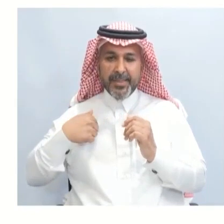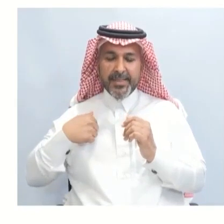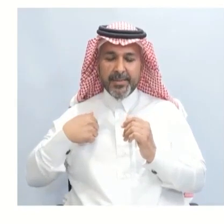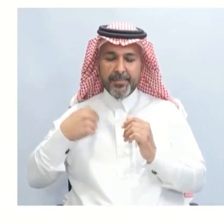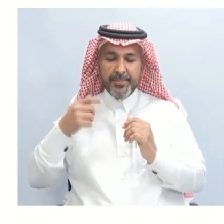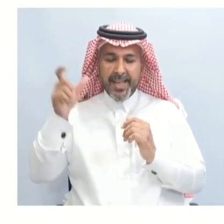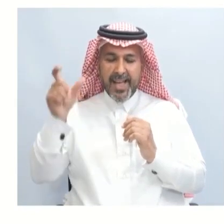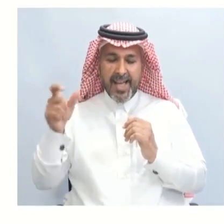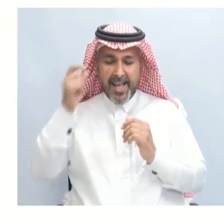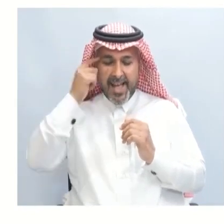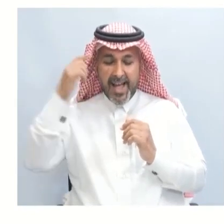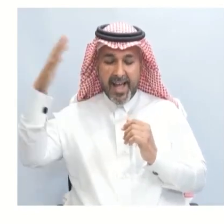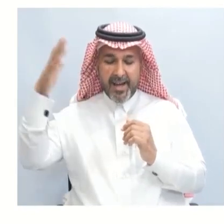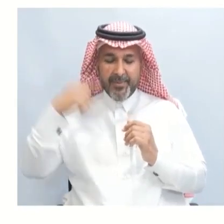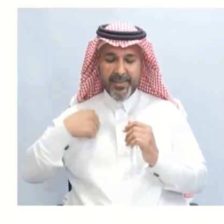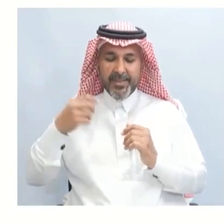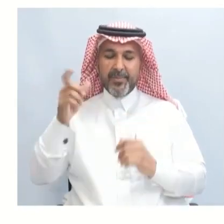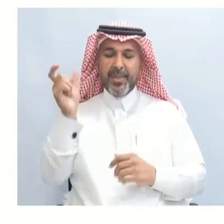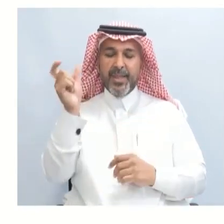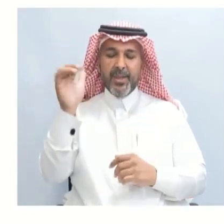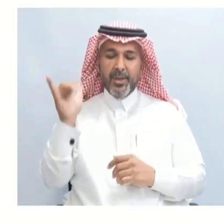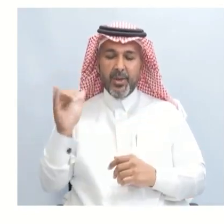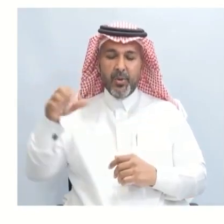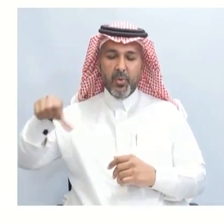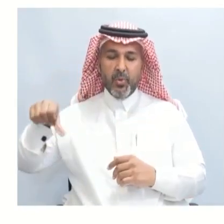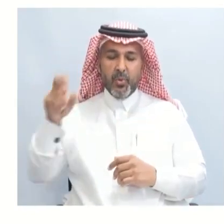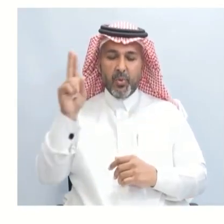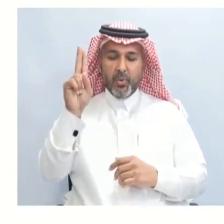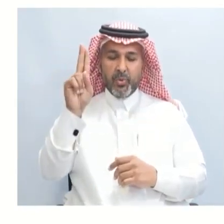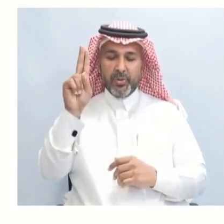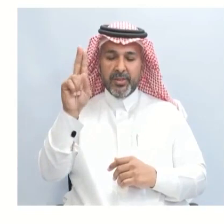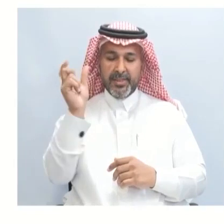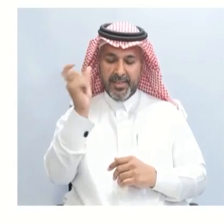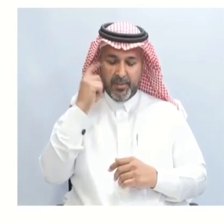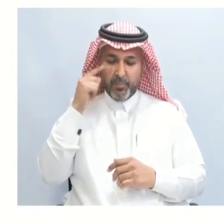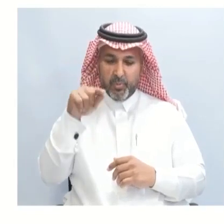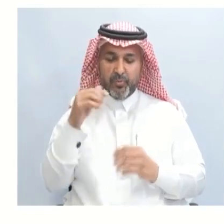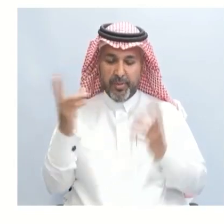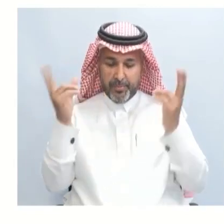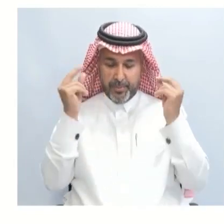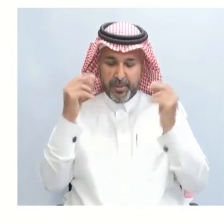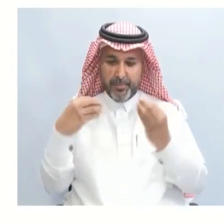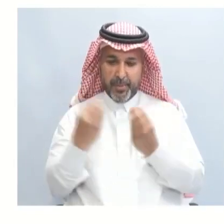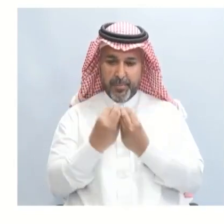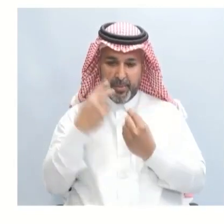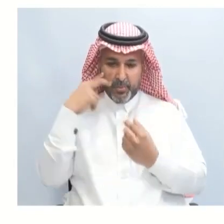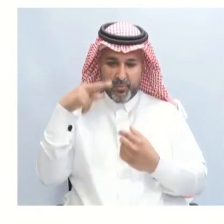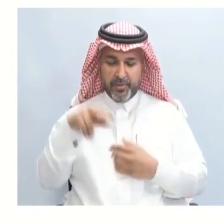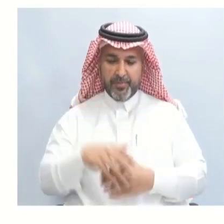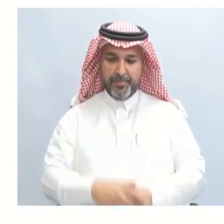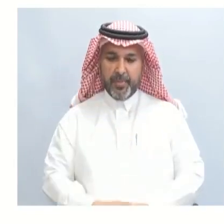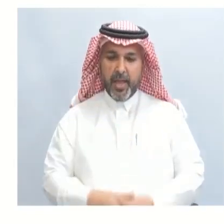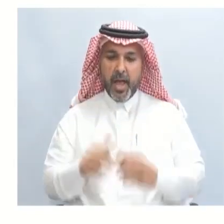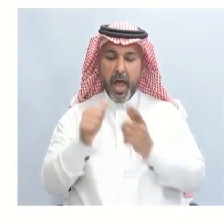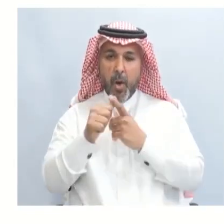وقوانين كيبلر اهم المفردات لدي قوه الجاذبيه وقانون الجذب العام كالعاده